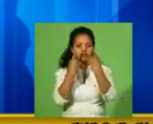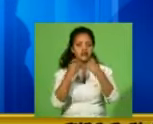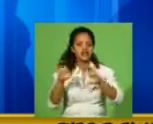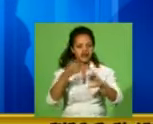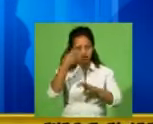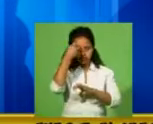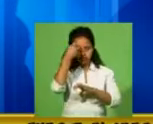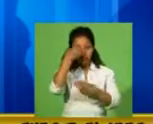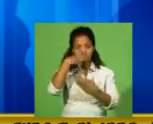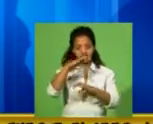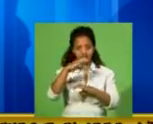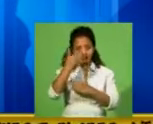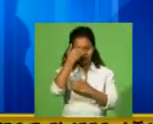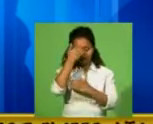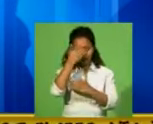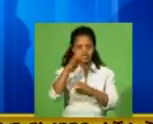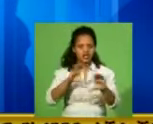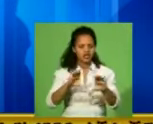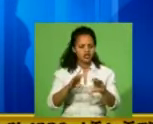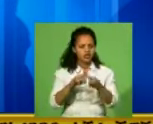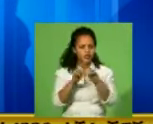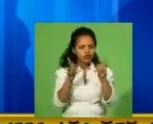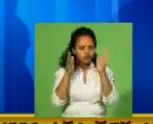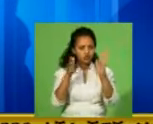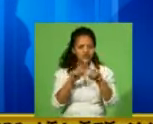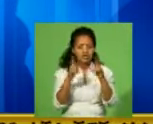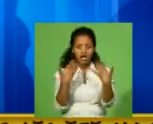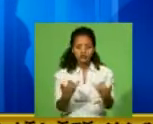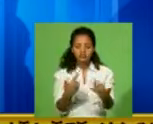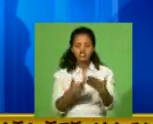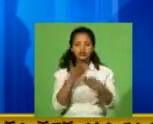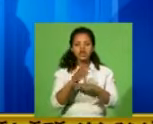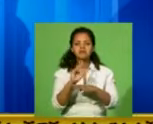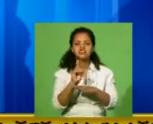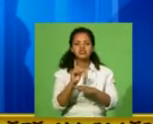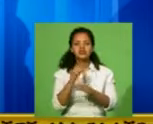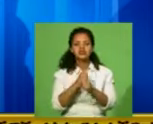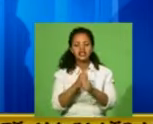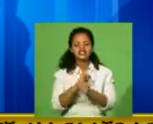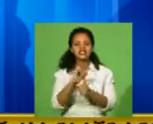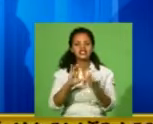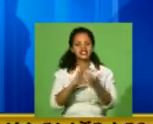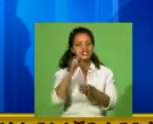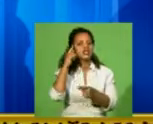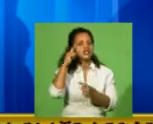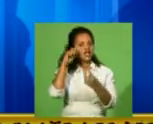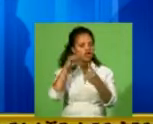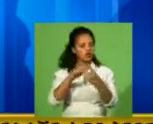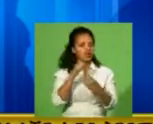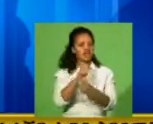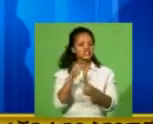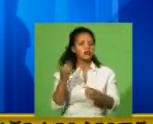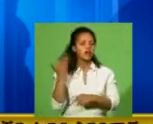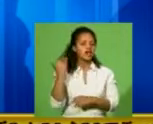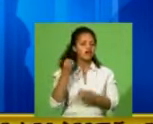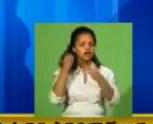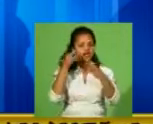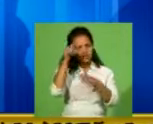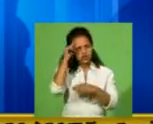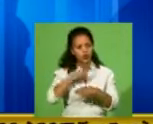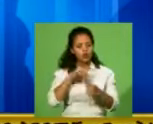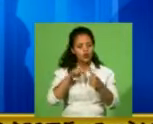ማለት የሙቀት ልኬት ይደረግላቸዋል። በልዩ ትኩረት ግን አሁን ከዚህ በኋላ ምንድን ነው ለመስራት እንደ ክልል የታቀደው? ከአዲስ አበባ ባለፈው በርካታ ሰዎች